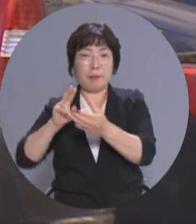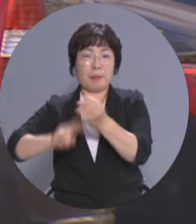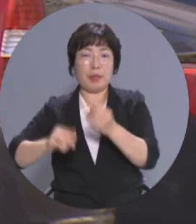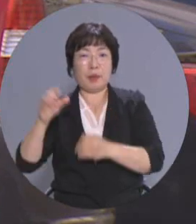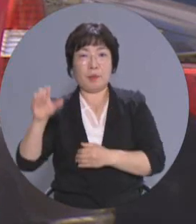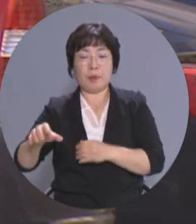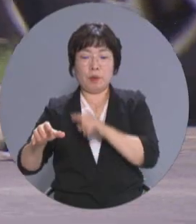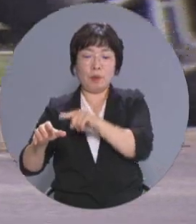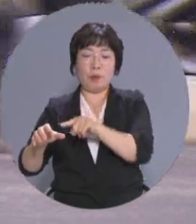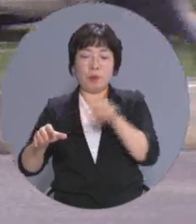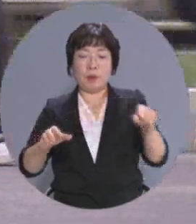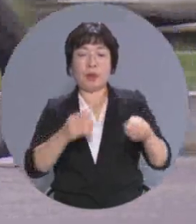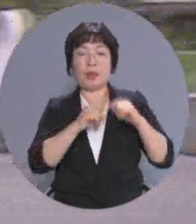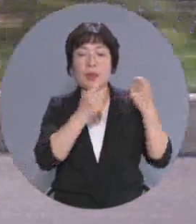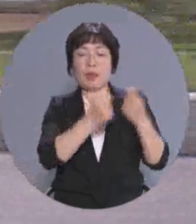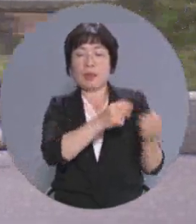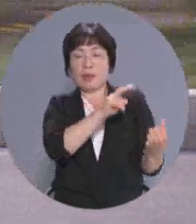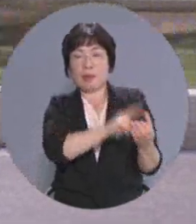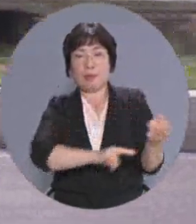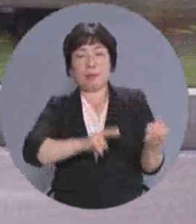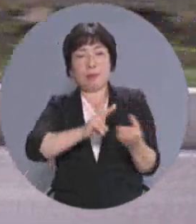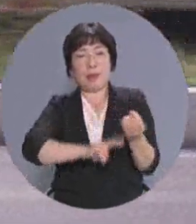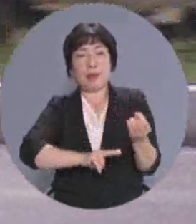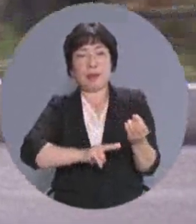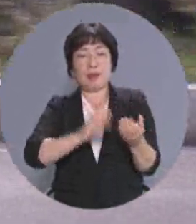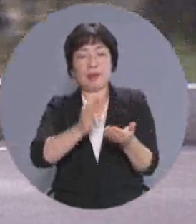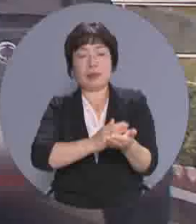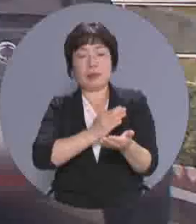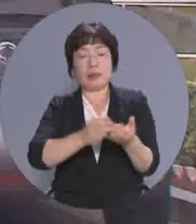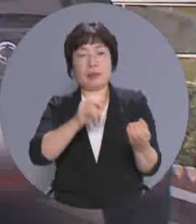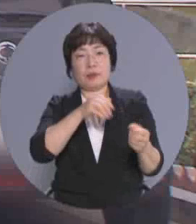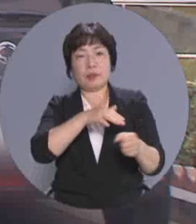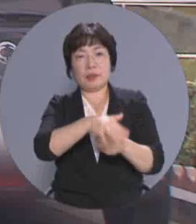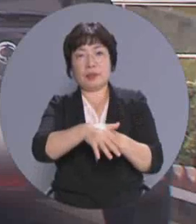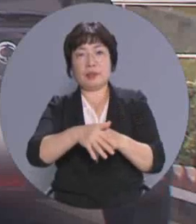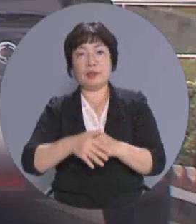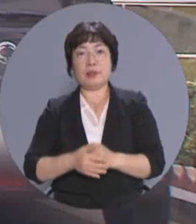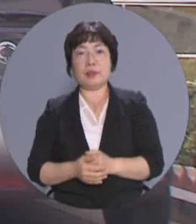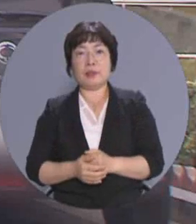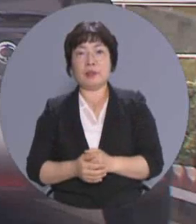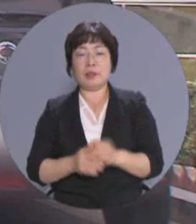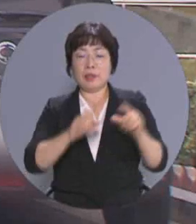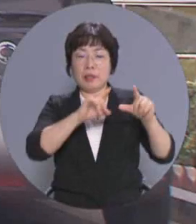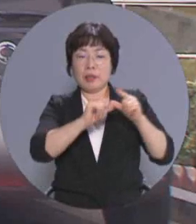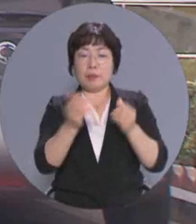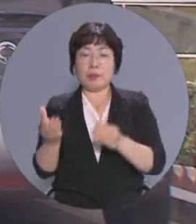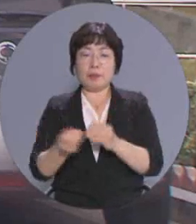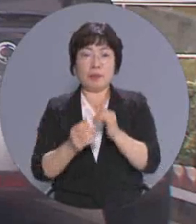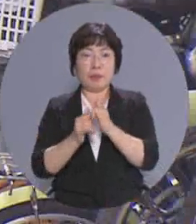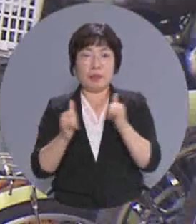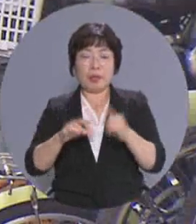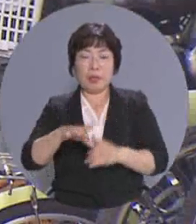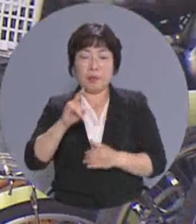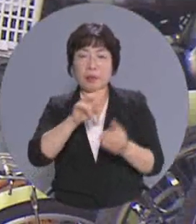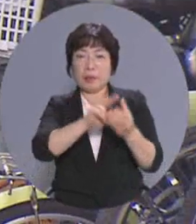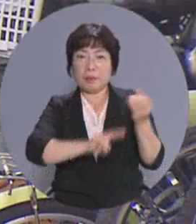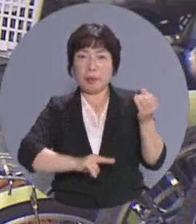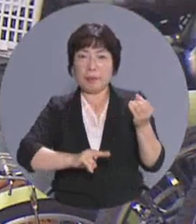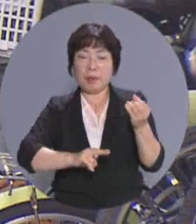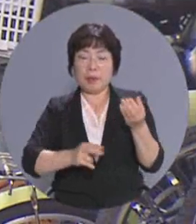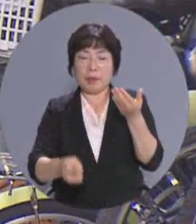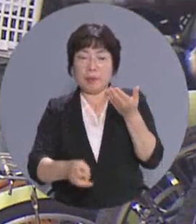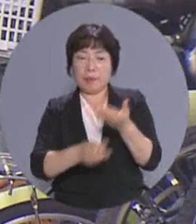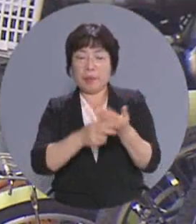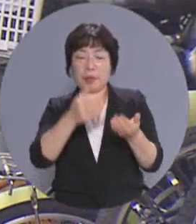매각했고 이 임대 사업자는 또다시 개인에게 쪼개서 팔았습니다. 일부 임차인들이 우선 분양에서